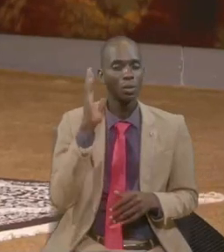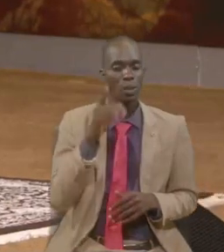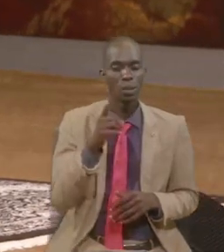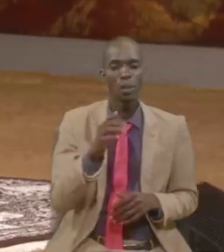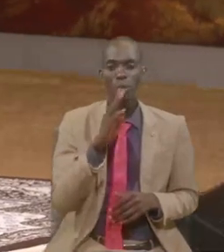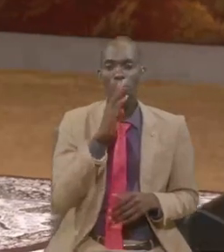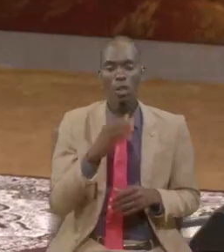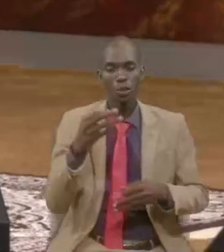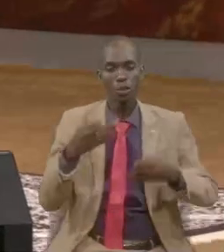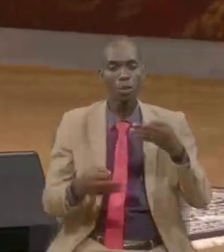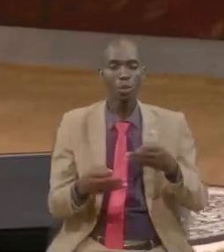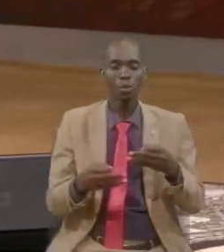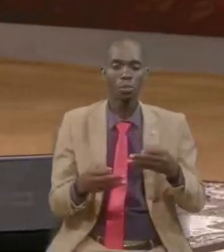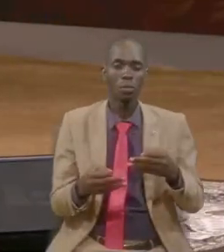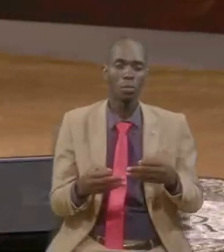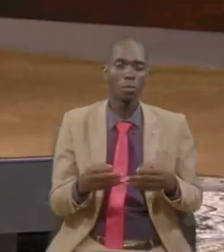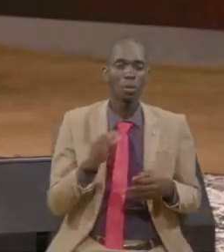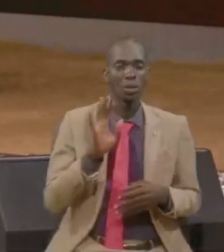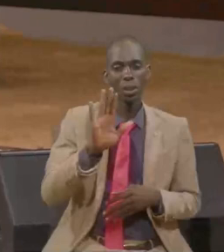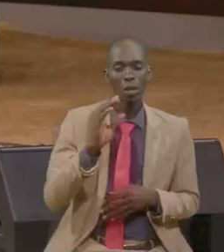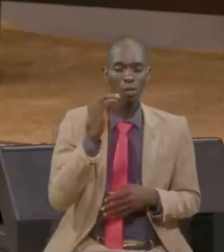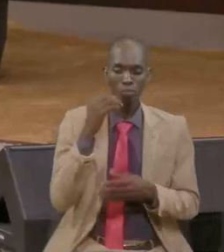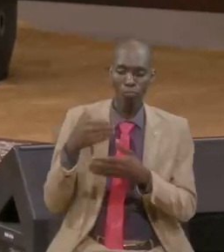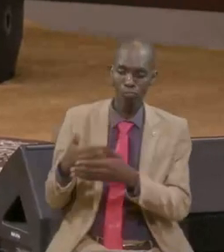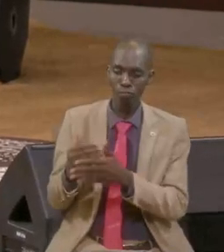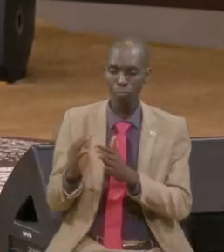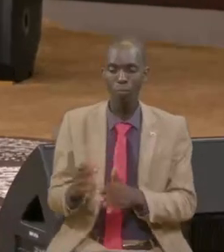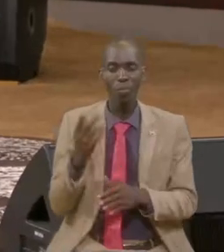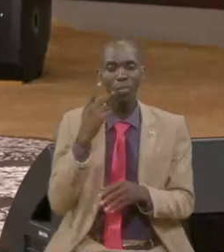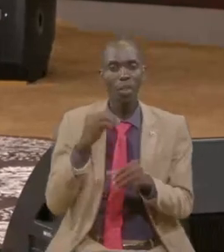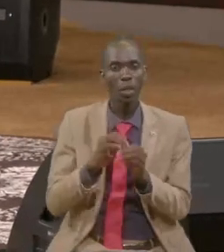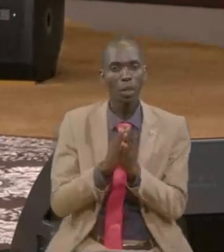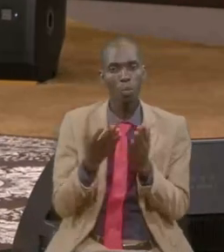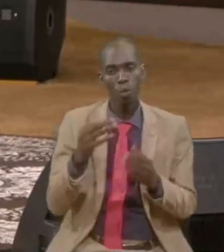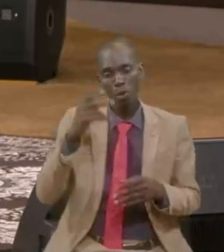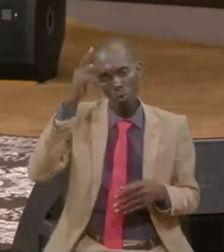Mais tu jugeras ton prochain selon la justice.